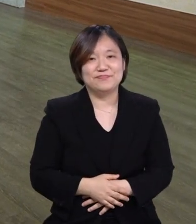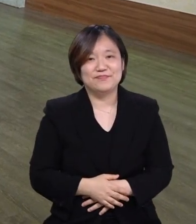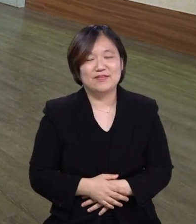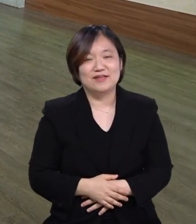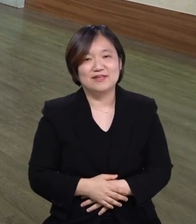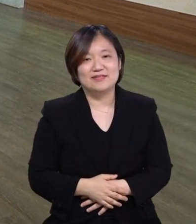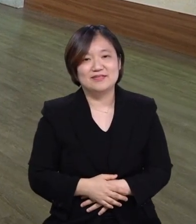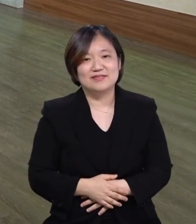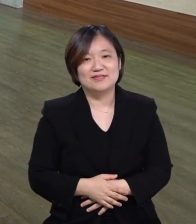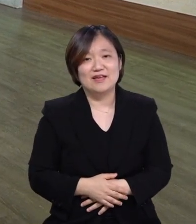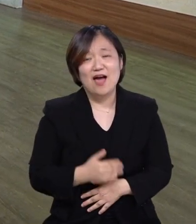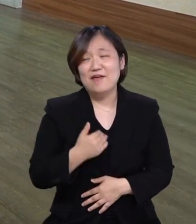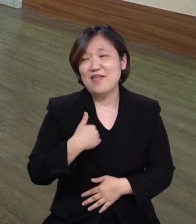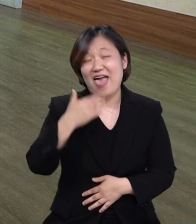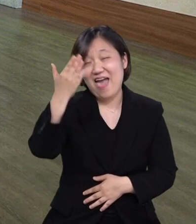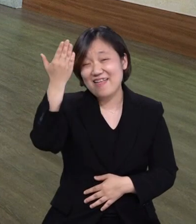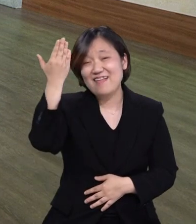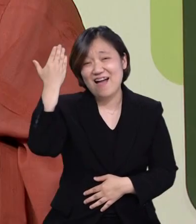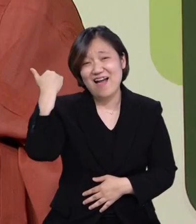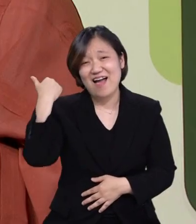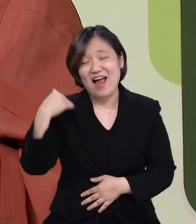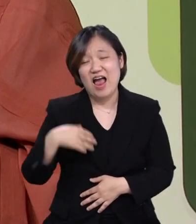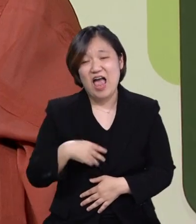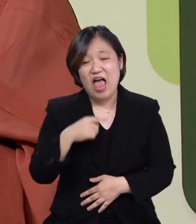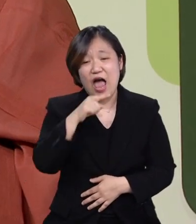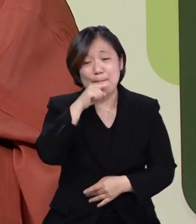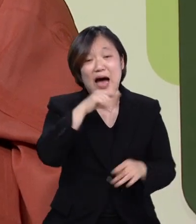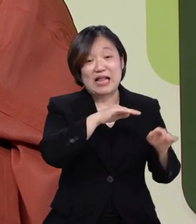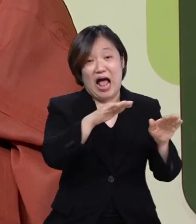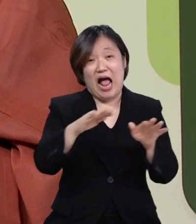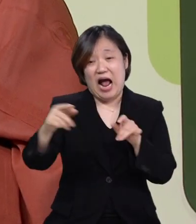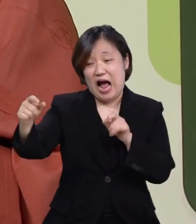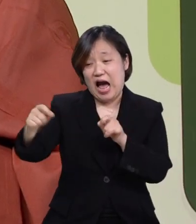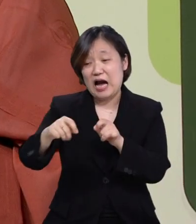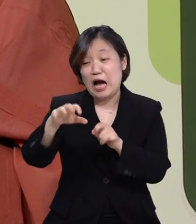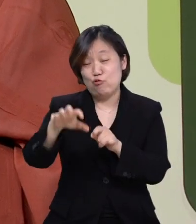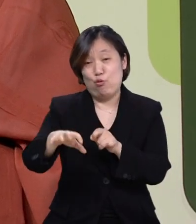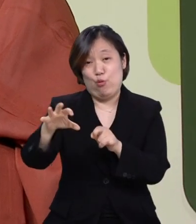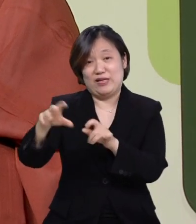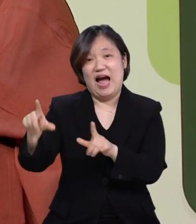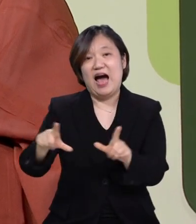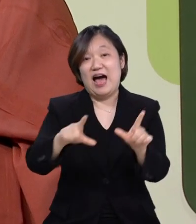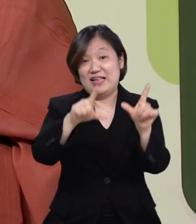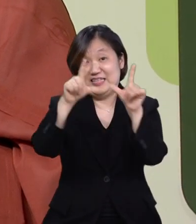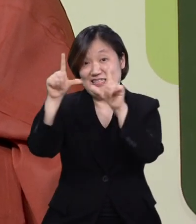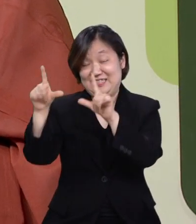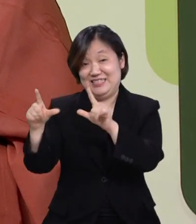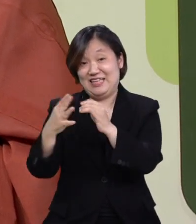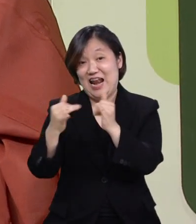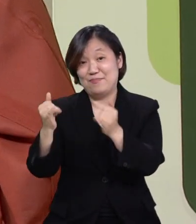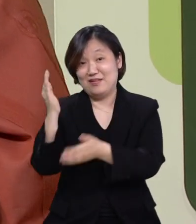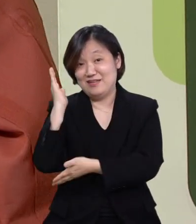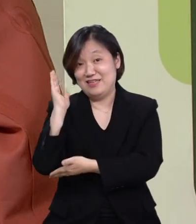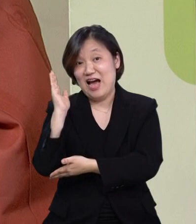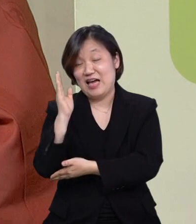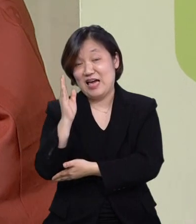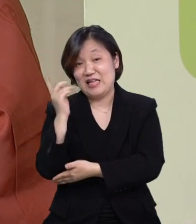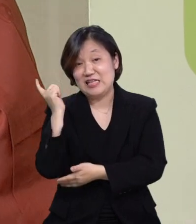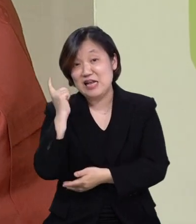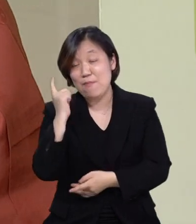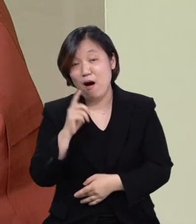근데 그 옛적에 그 바닷가나 시골에 사시는 분들 얘기를 들어보면 특히 이제 바닷가에서는